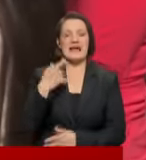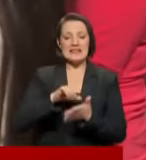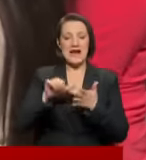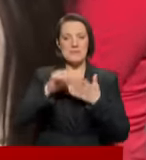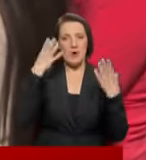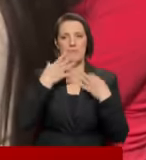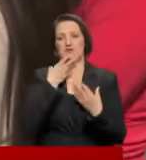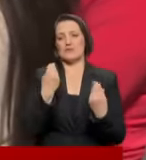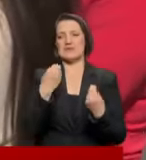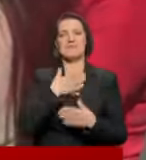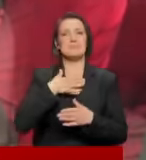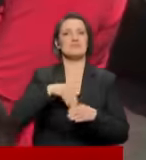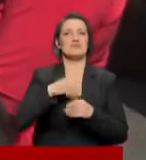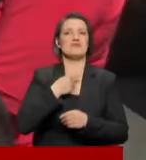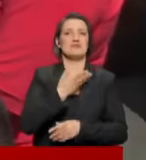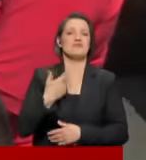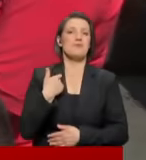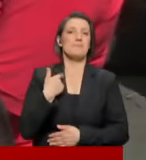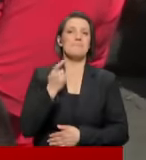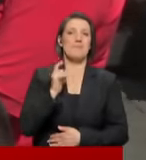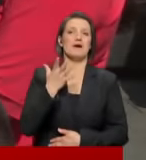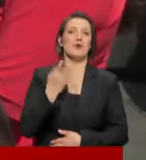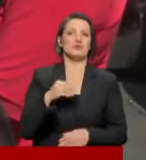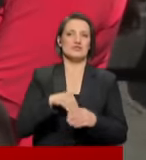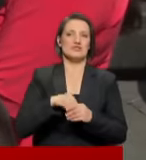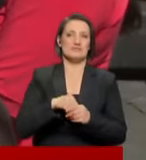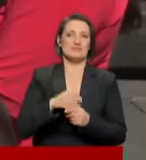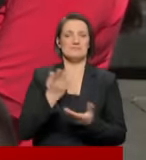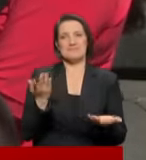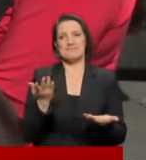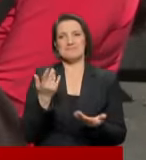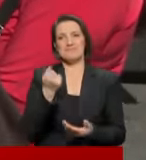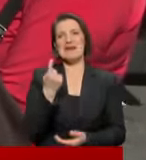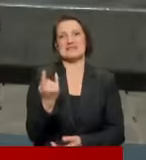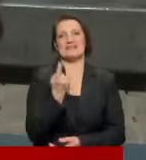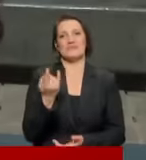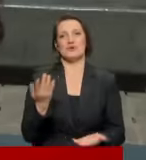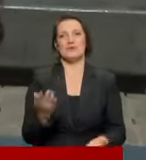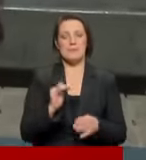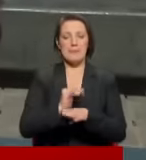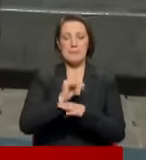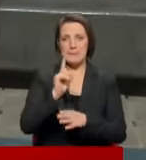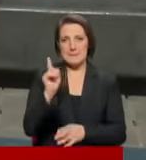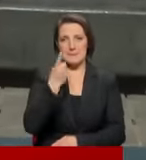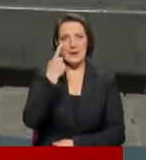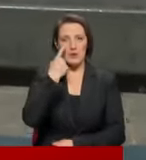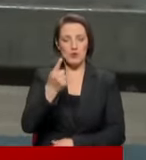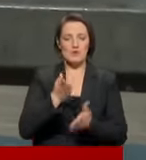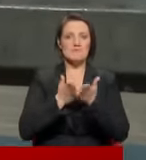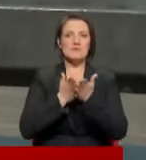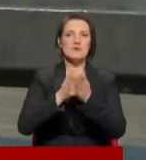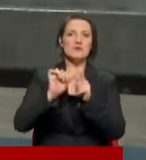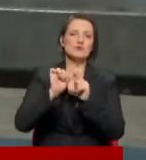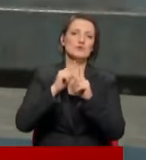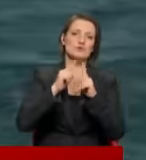öğrenmek çok güzel benim için. Ben çok seviyorum. Biraz pahalı olduğu için ancak biraz gezebiliyoruz. Hayatında ilk kez gördüğü vapura